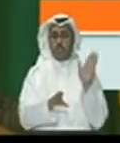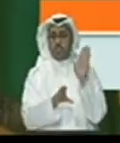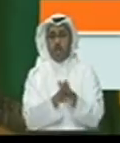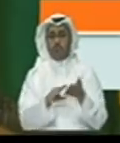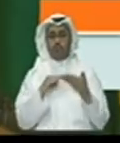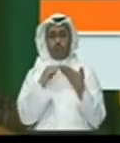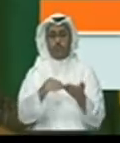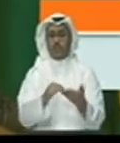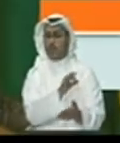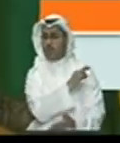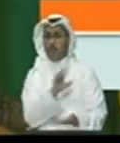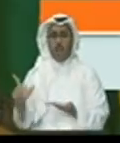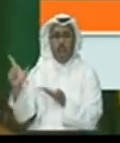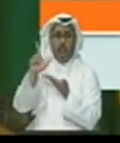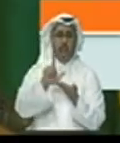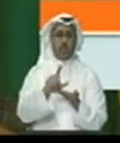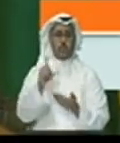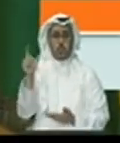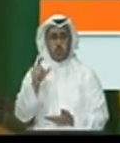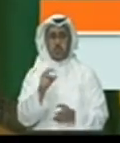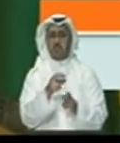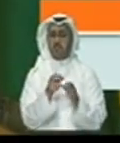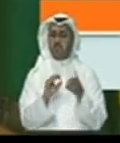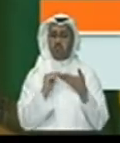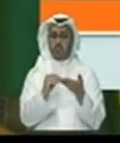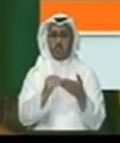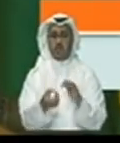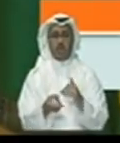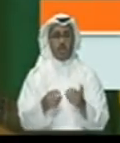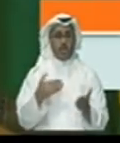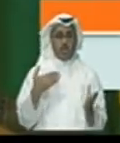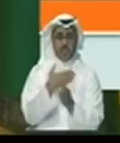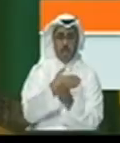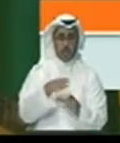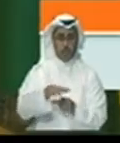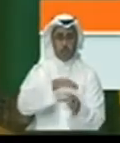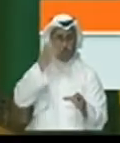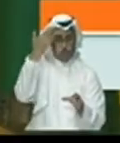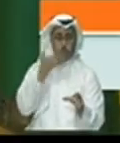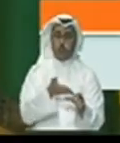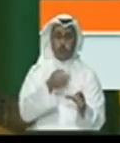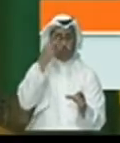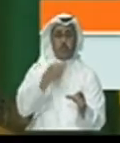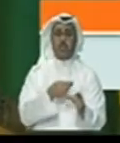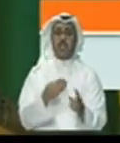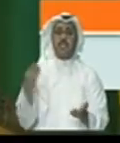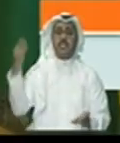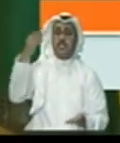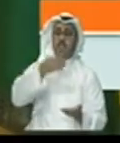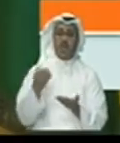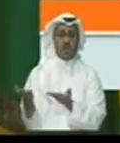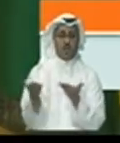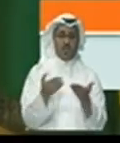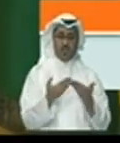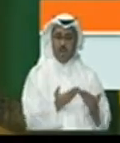ورعاية اللاجئين سواء كانوا داخل المملكة العربية السعودية وهنا نعاملهم كزائرين ضيوف أعزاء